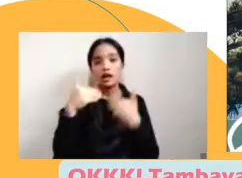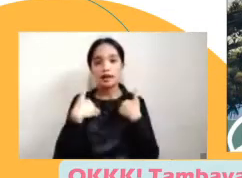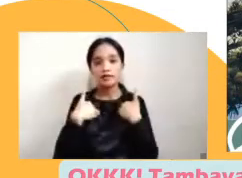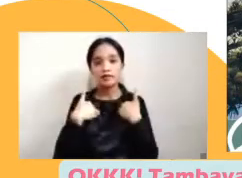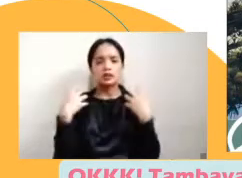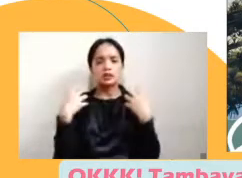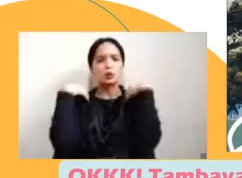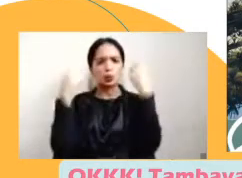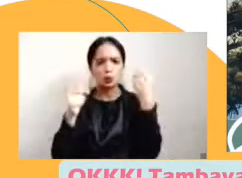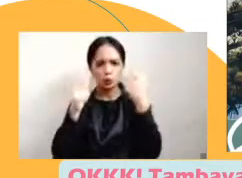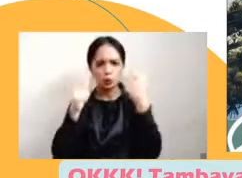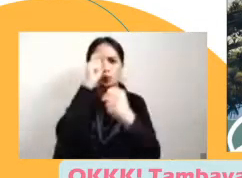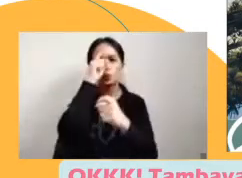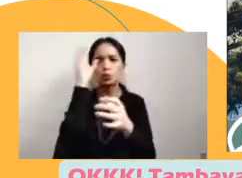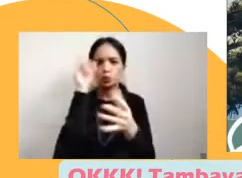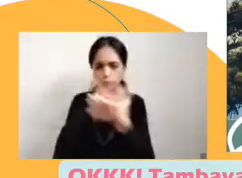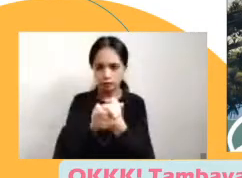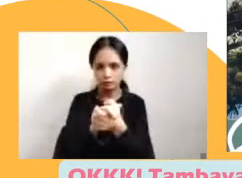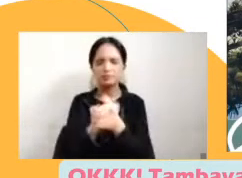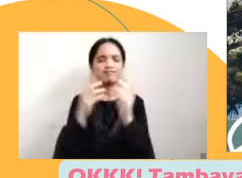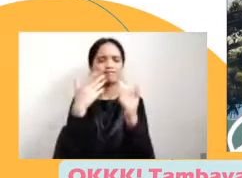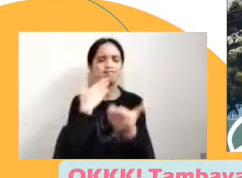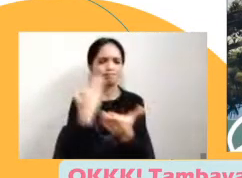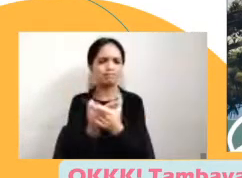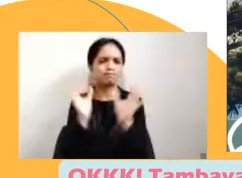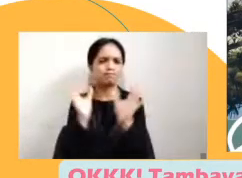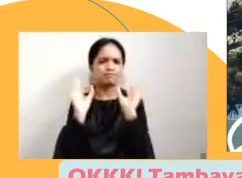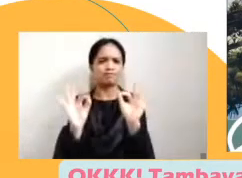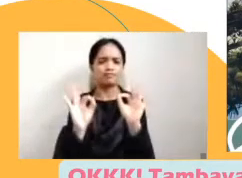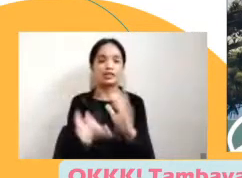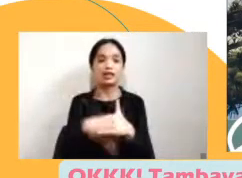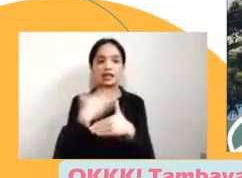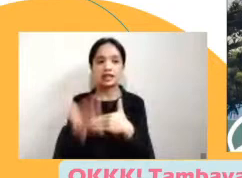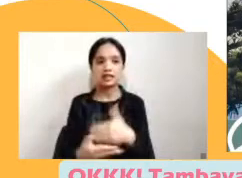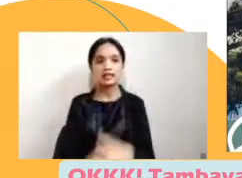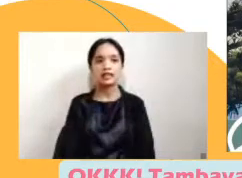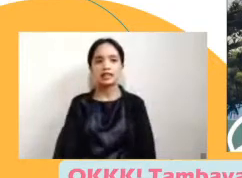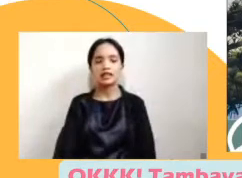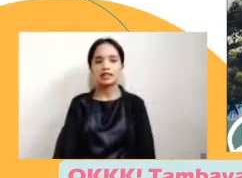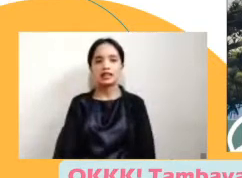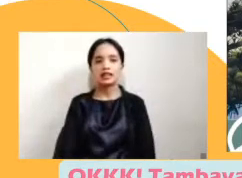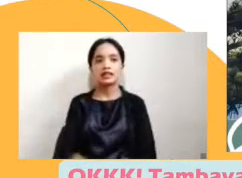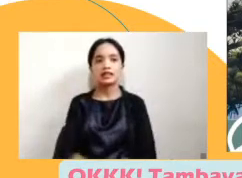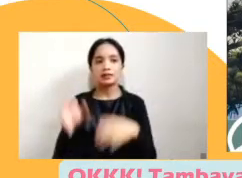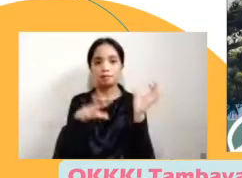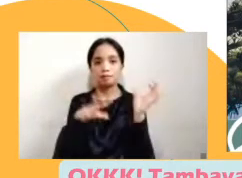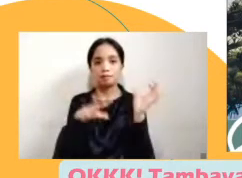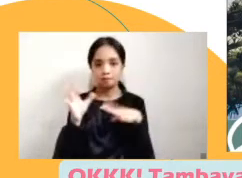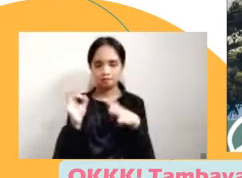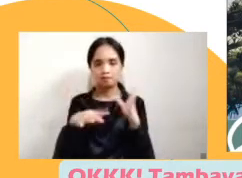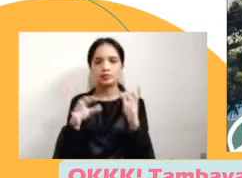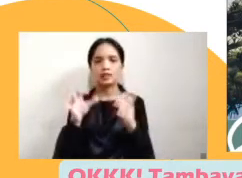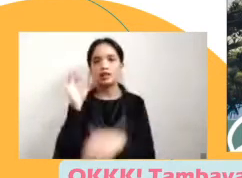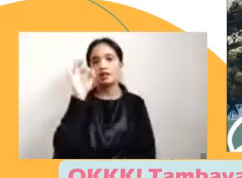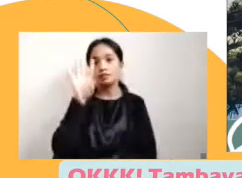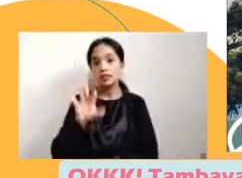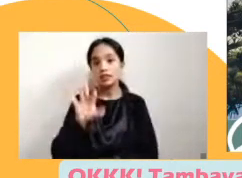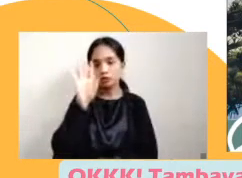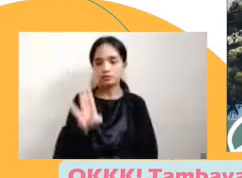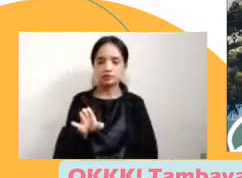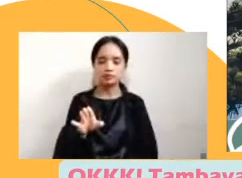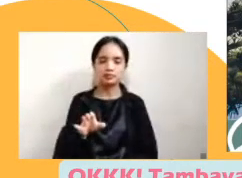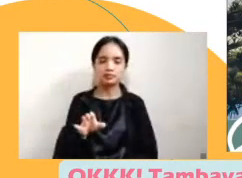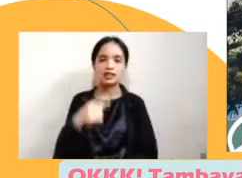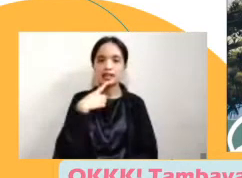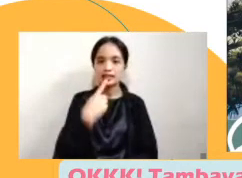na paniniwala. Very good. Good job. No, ano pa? Sabi sa ating comment section. Ayan. Okay. Sabi